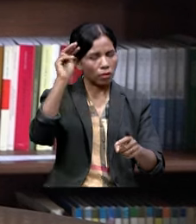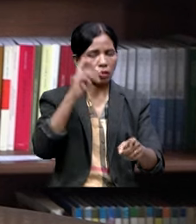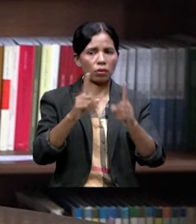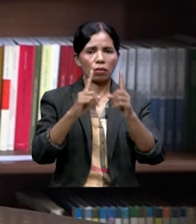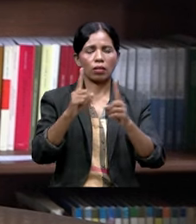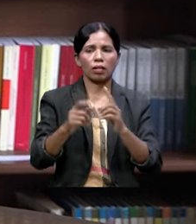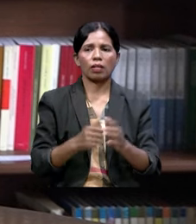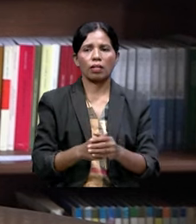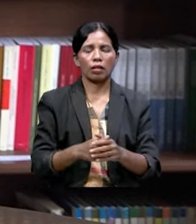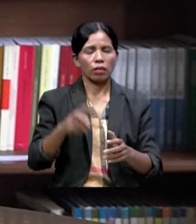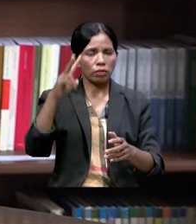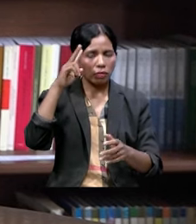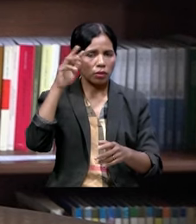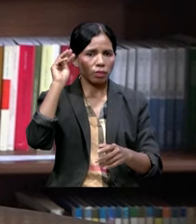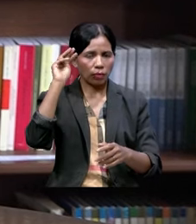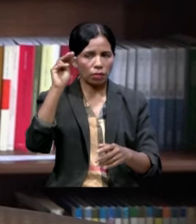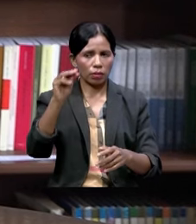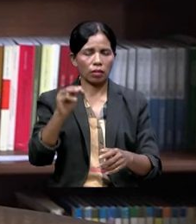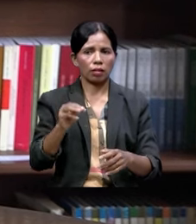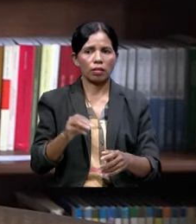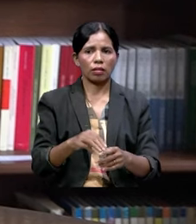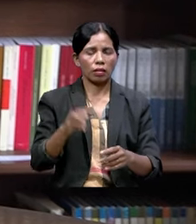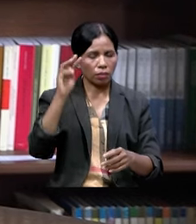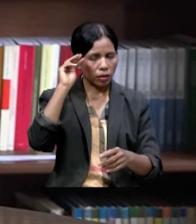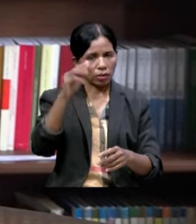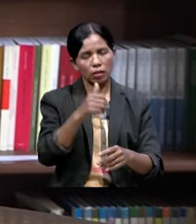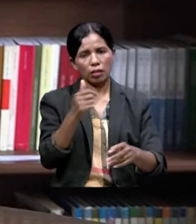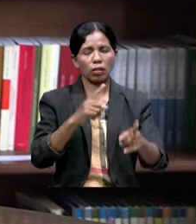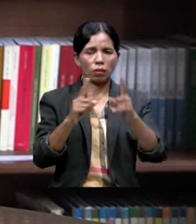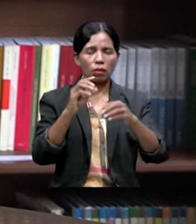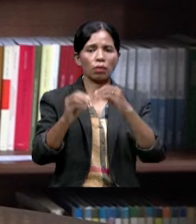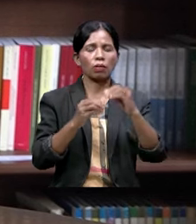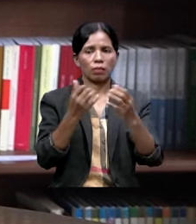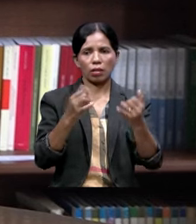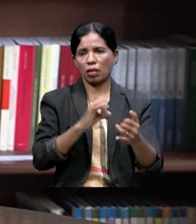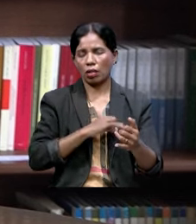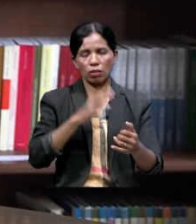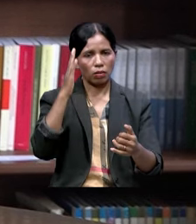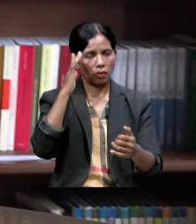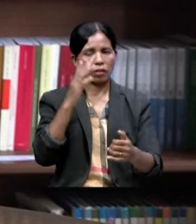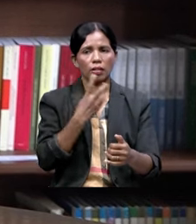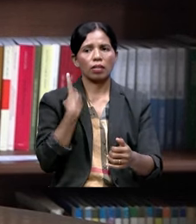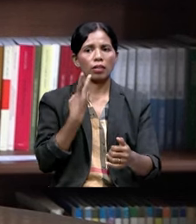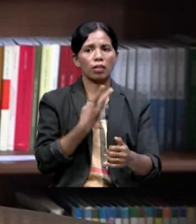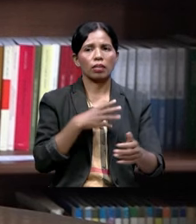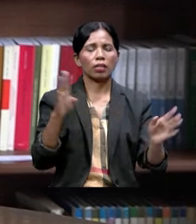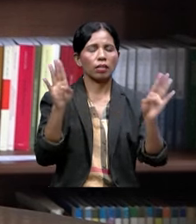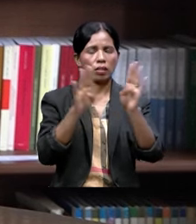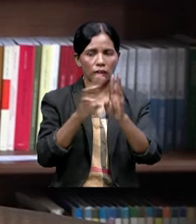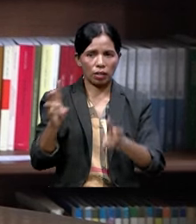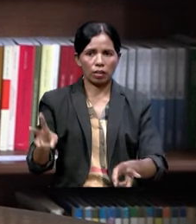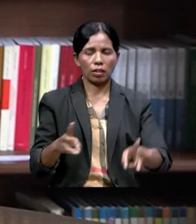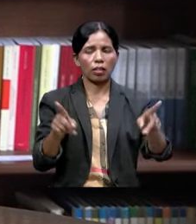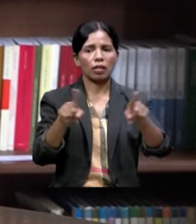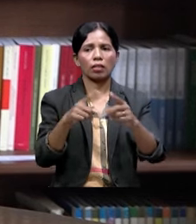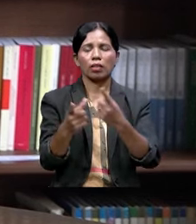ou visi ministru ka ministra rumo makatu kulia ba ida ne, hau hanoi ida ne, ita taka ona dalang hanes na